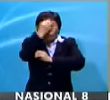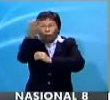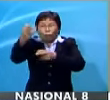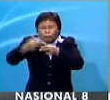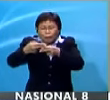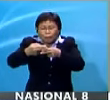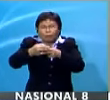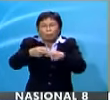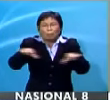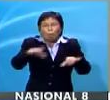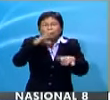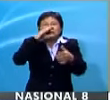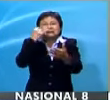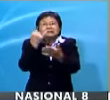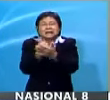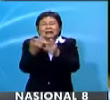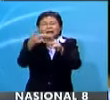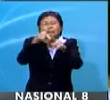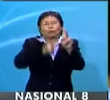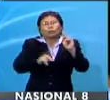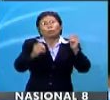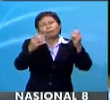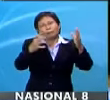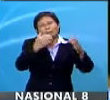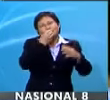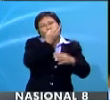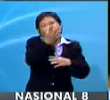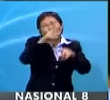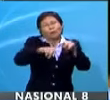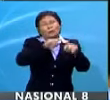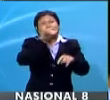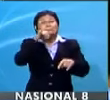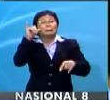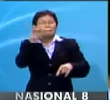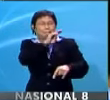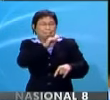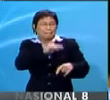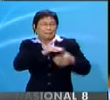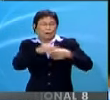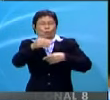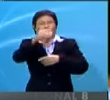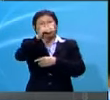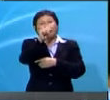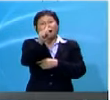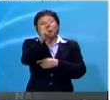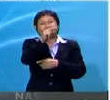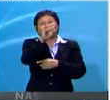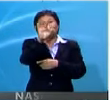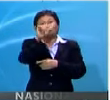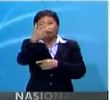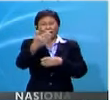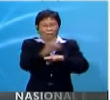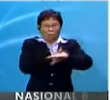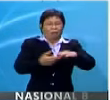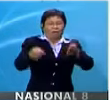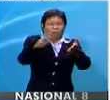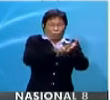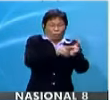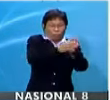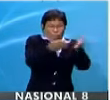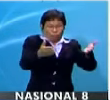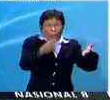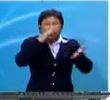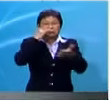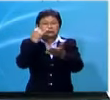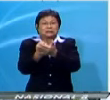identiti pelaku jenayah kepada orang ramai semalam menteri luar Datuk Seri Anifah aman mencadangkan kewujudan rekod daftar pelaku